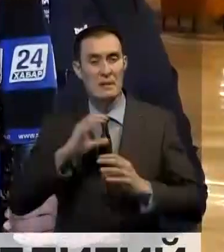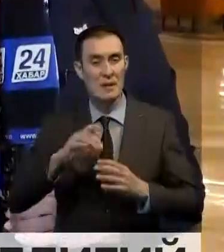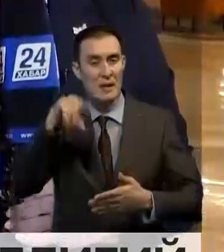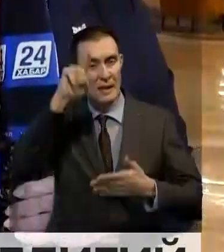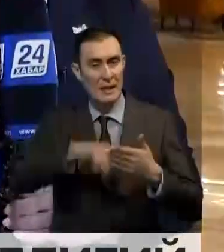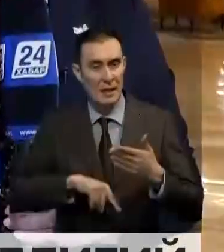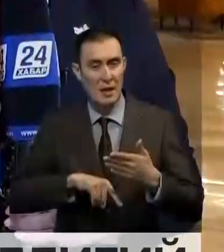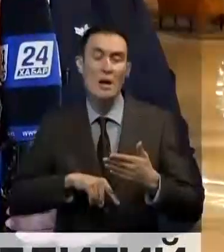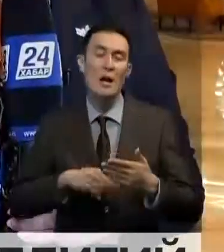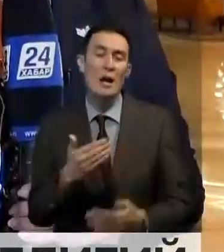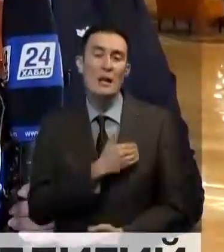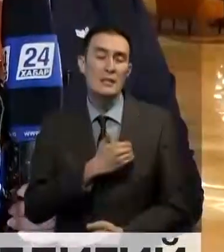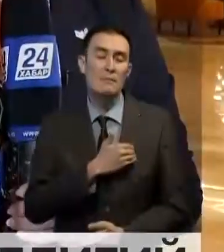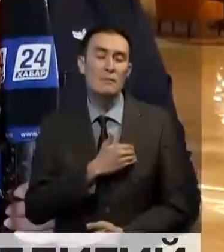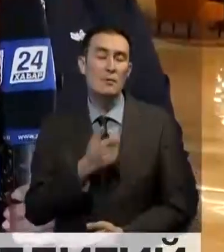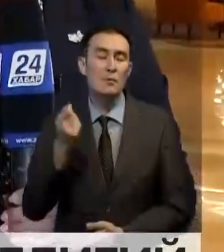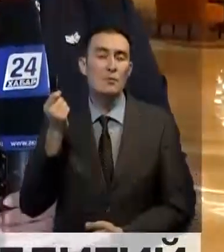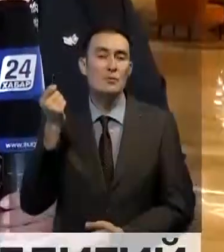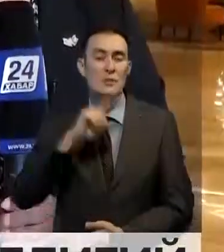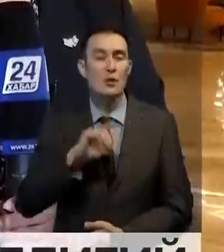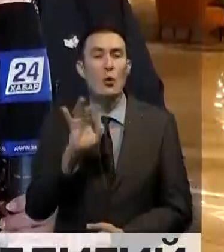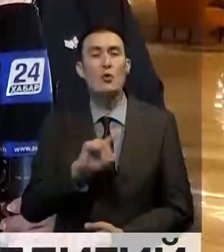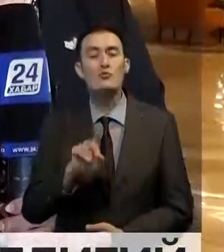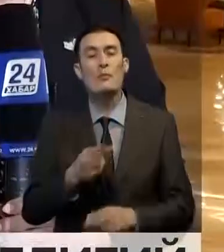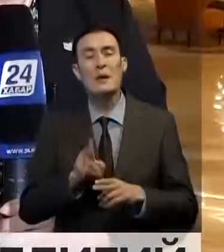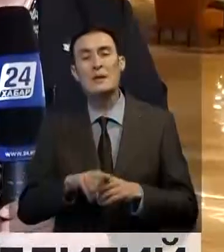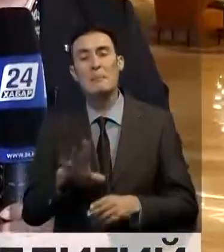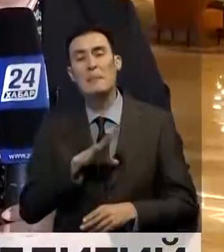религий. Хочется расскажите, о чем они были.